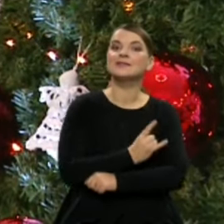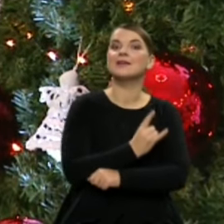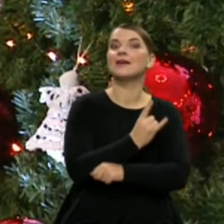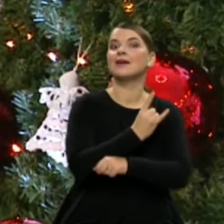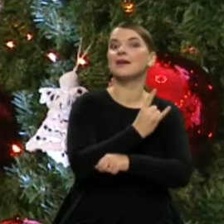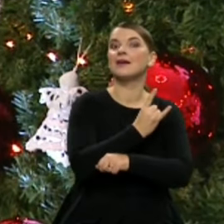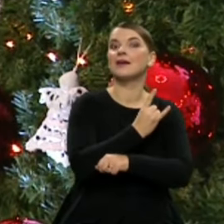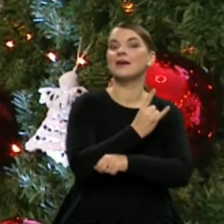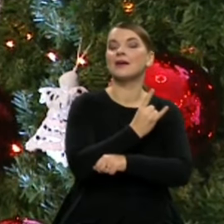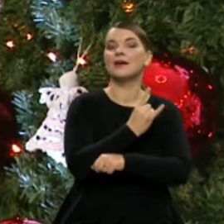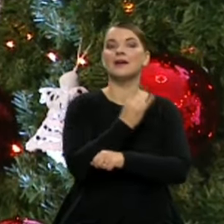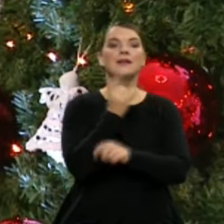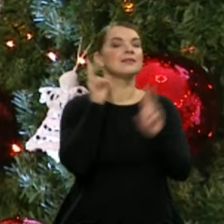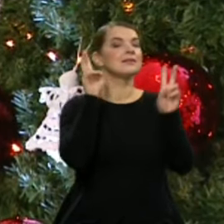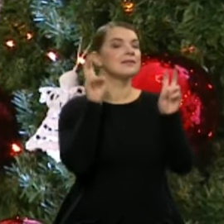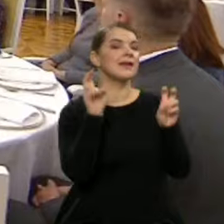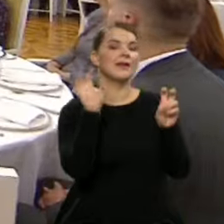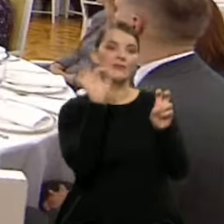šeimos temai.